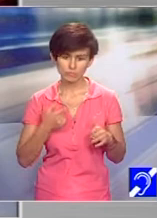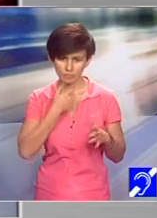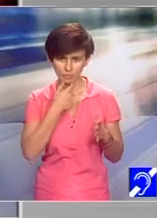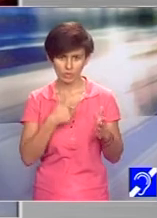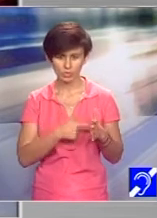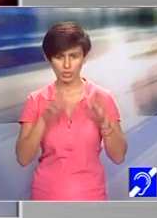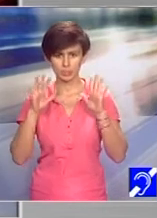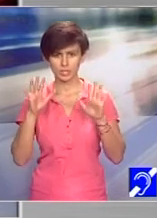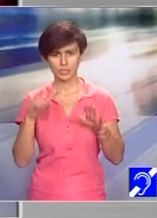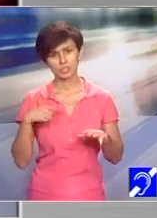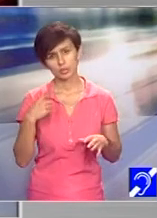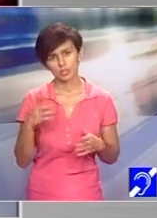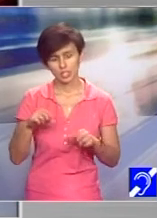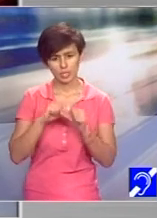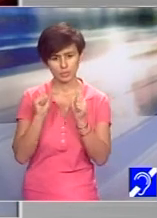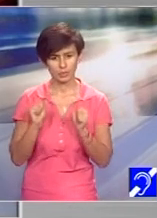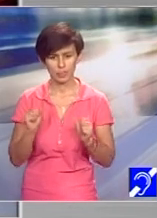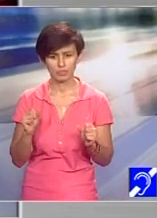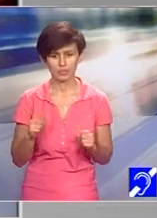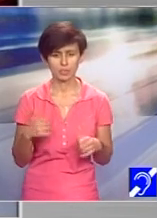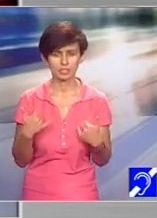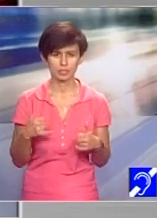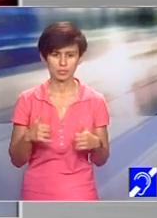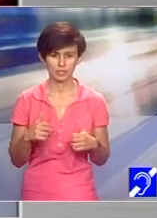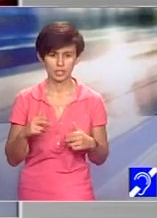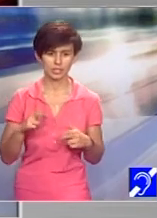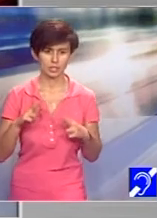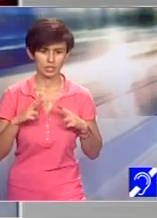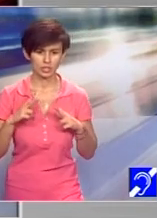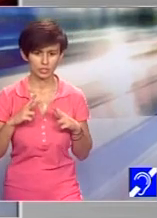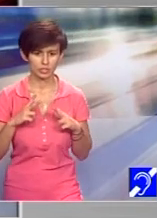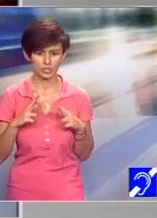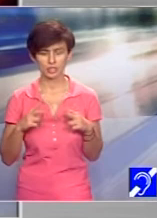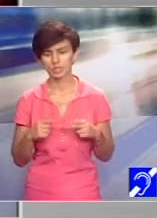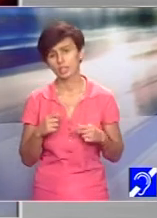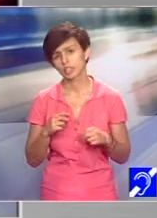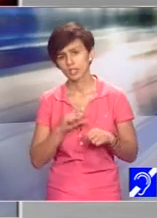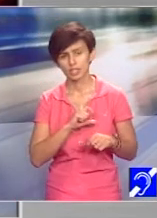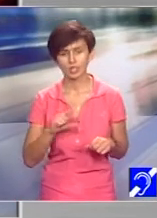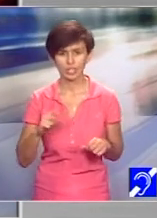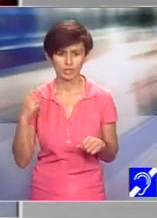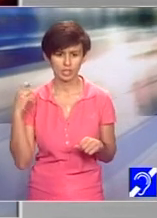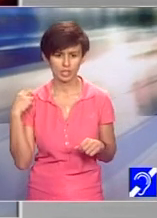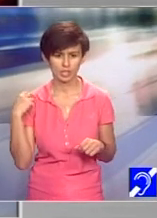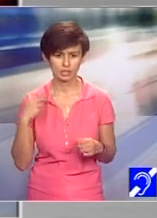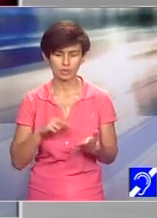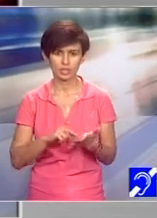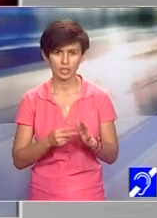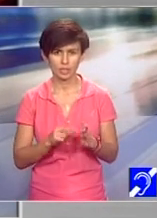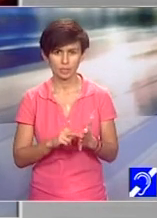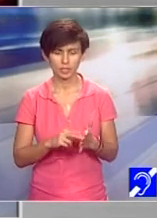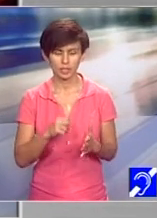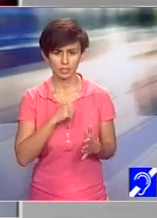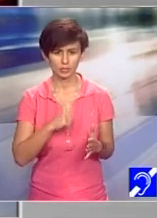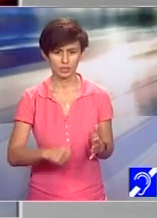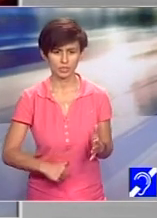incidente datorită gradului de pregătire profesională. Școala nu învață așa ceva. Am ajuns să ne bazăm pe voluntari, care ne ajută